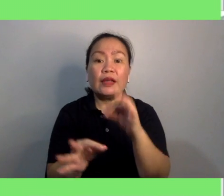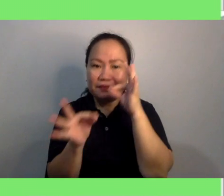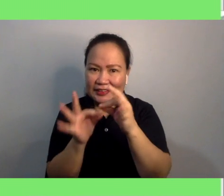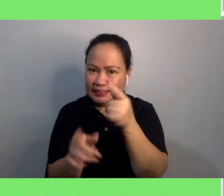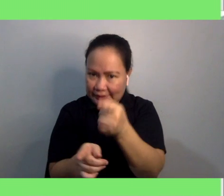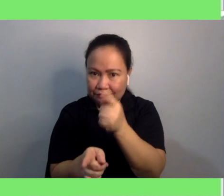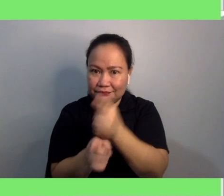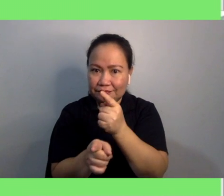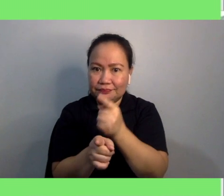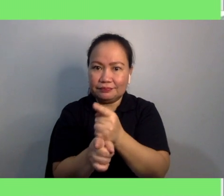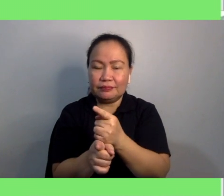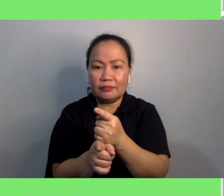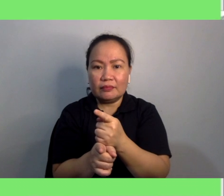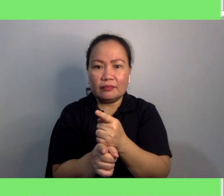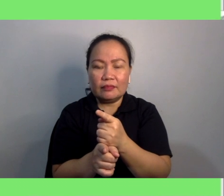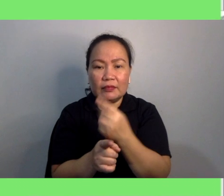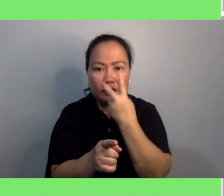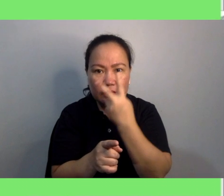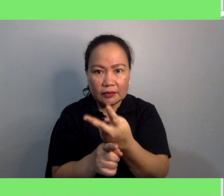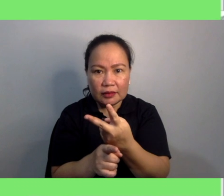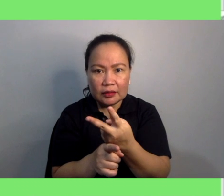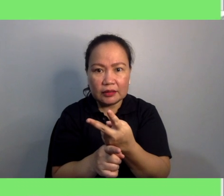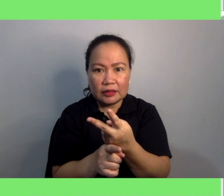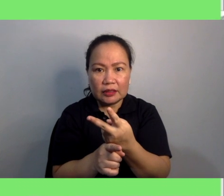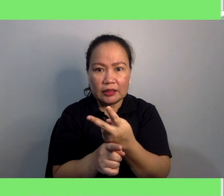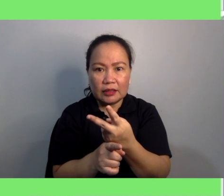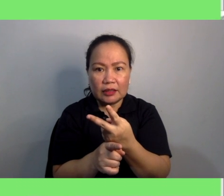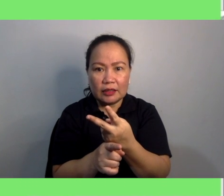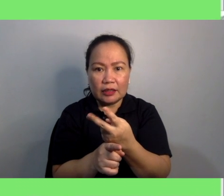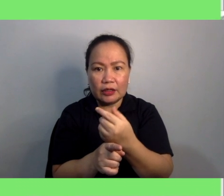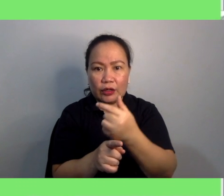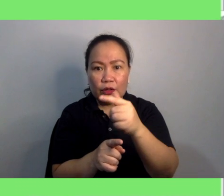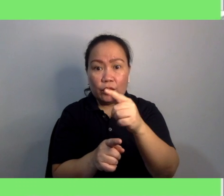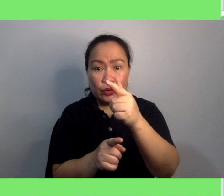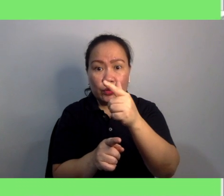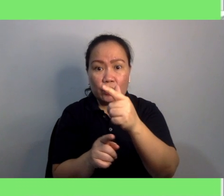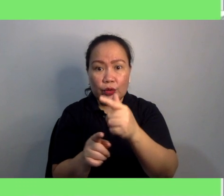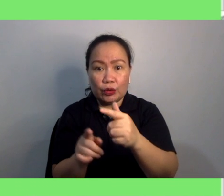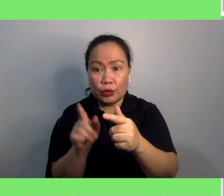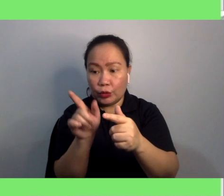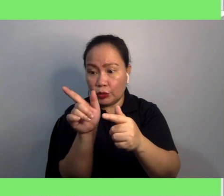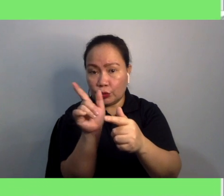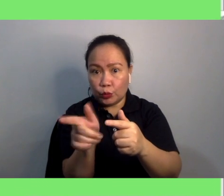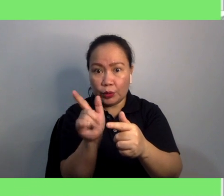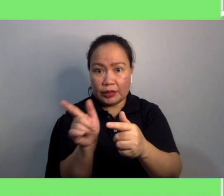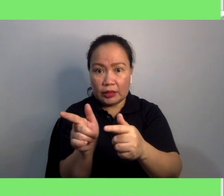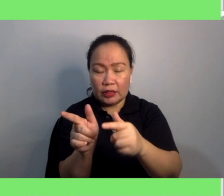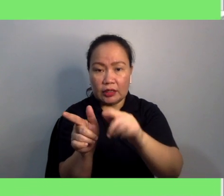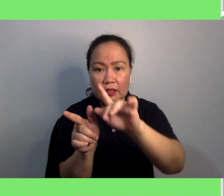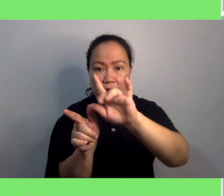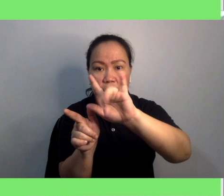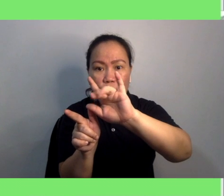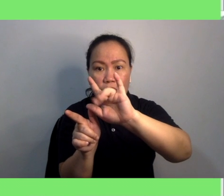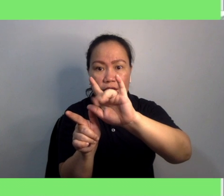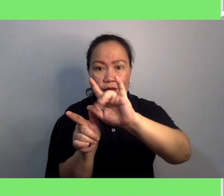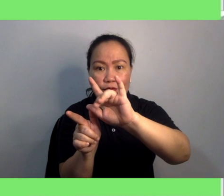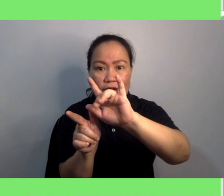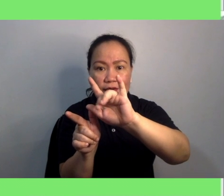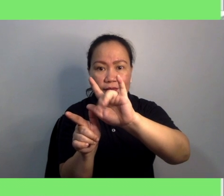can see, ito ay 20, ito ay 25, ito. Sige, gamitan natin ng